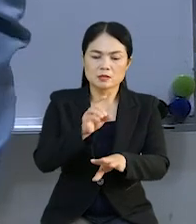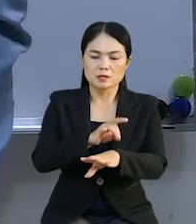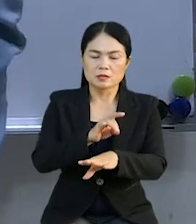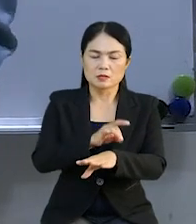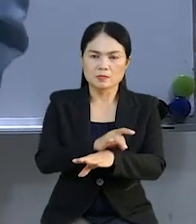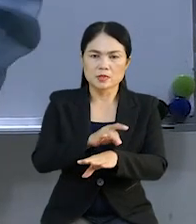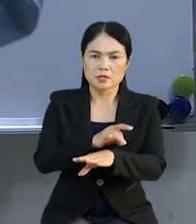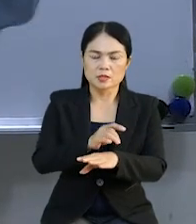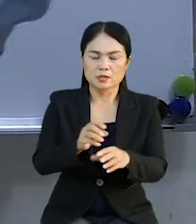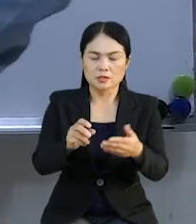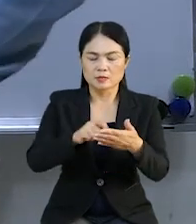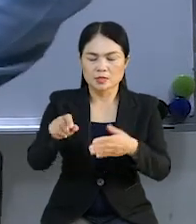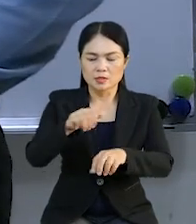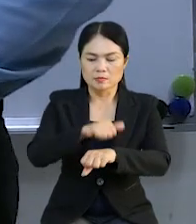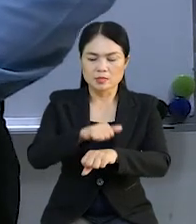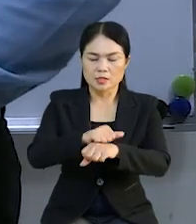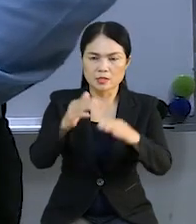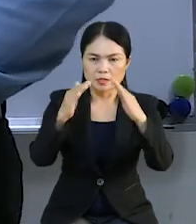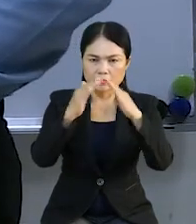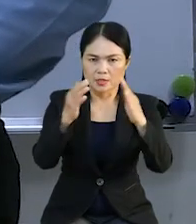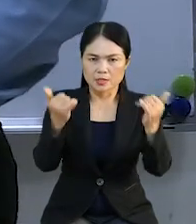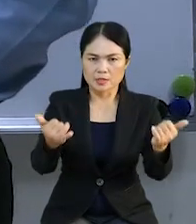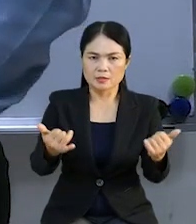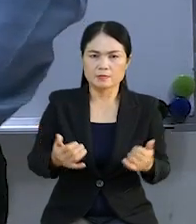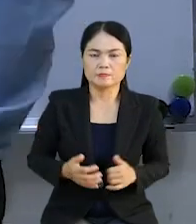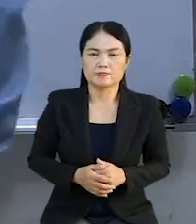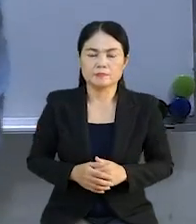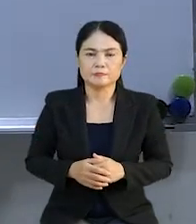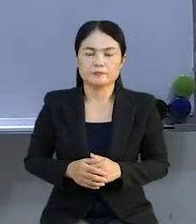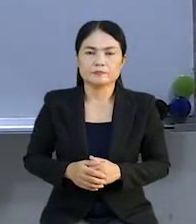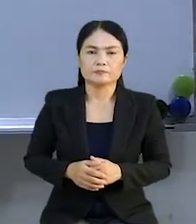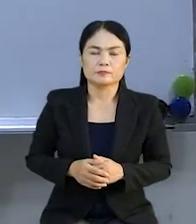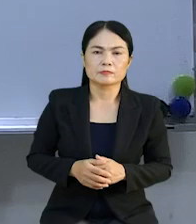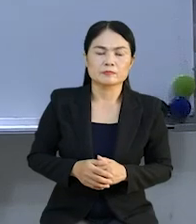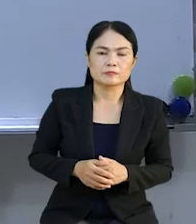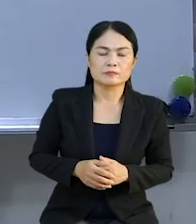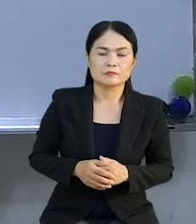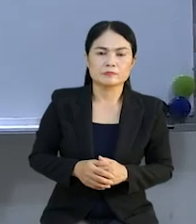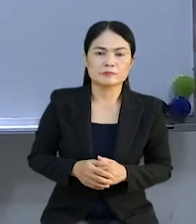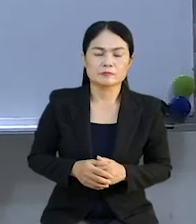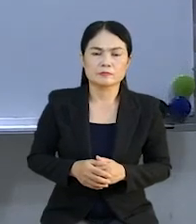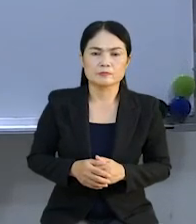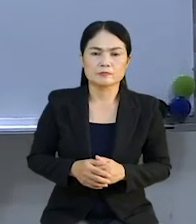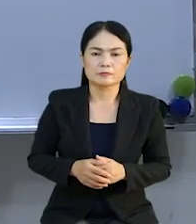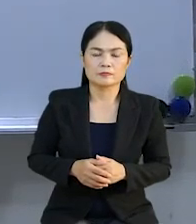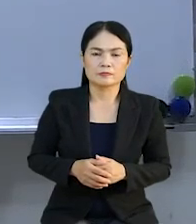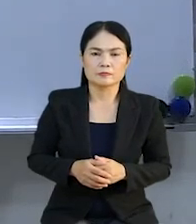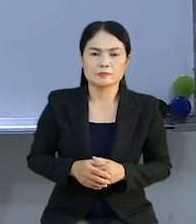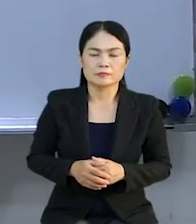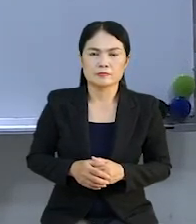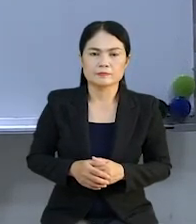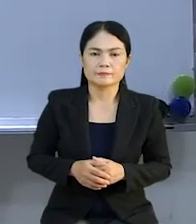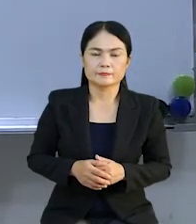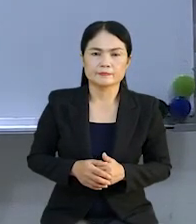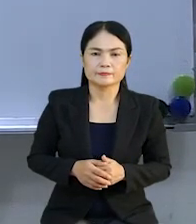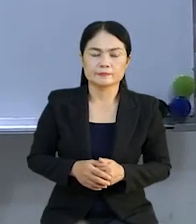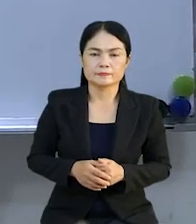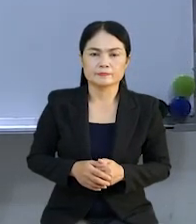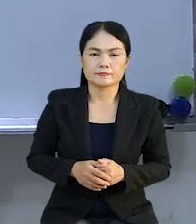ឲ្យកូនធ្វើកំណែកិច្ចការផ្ទះនេះបាទ